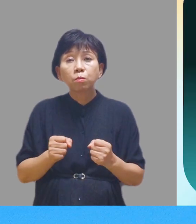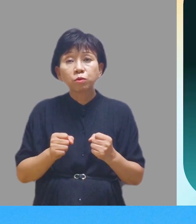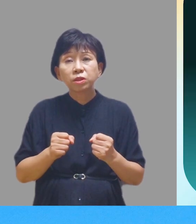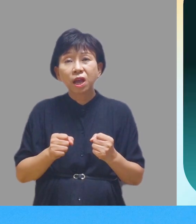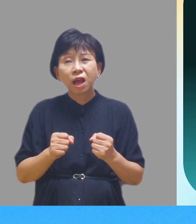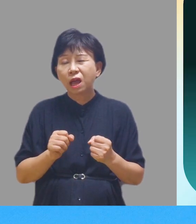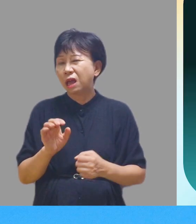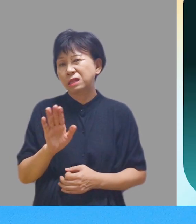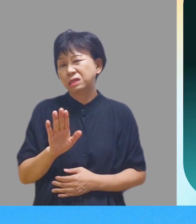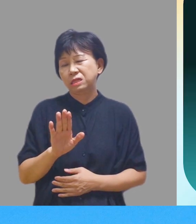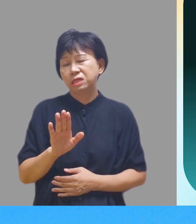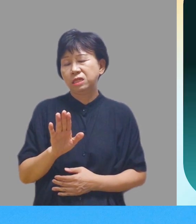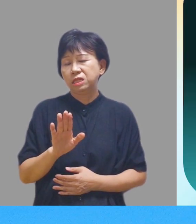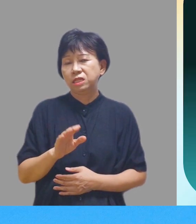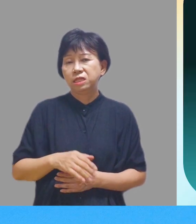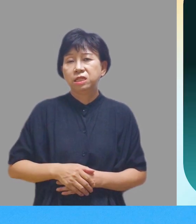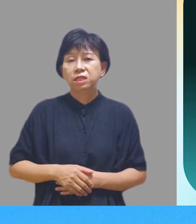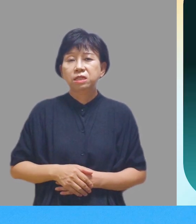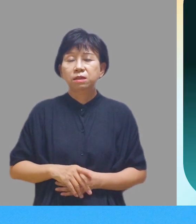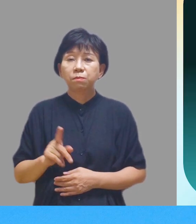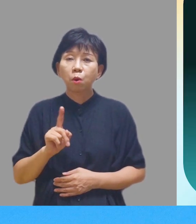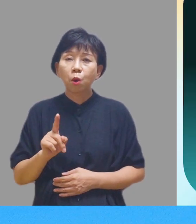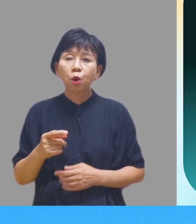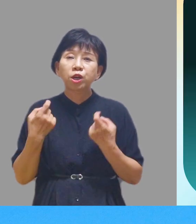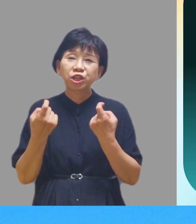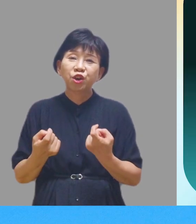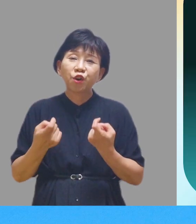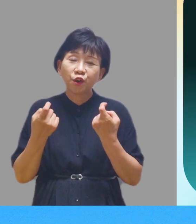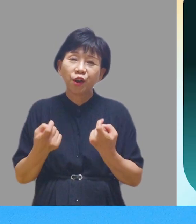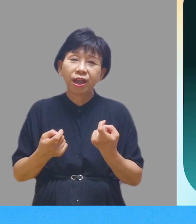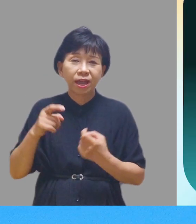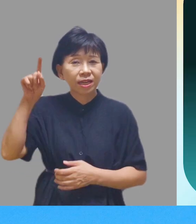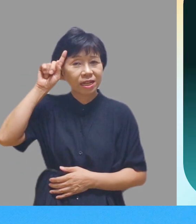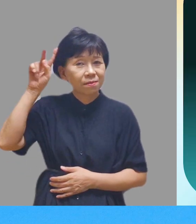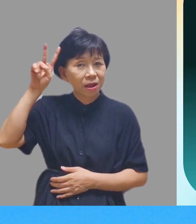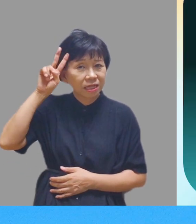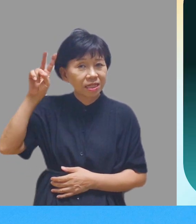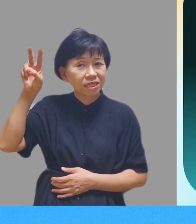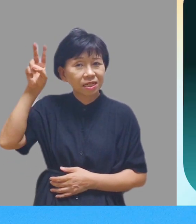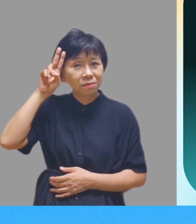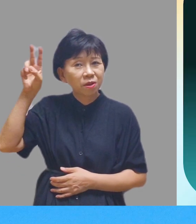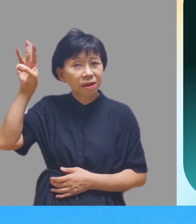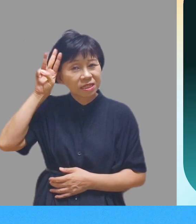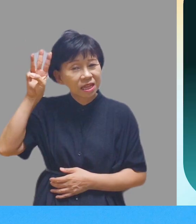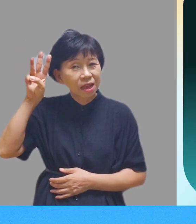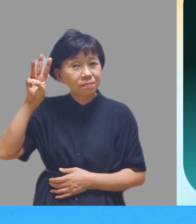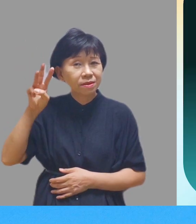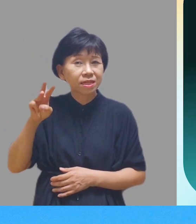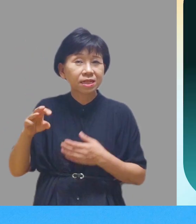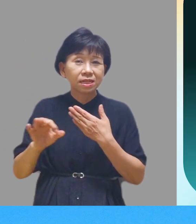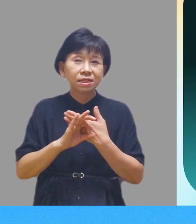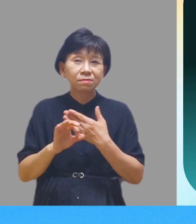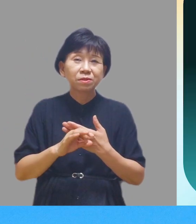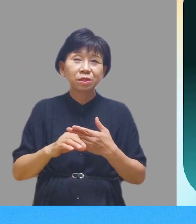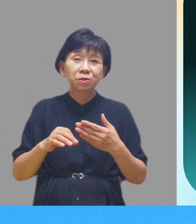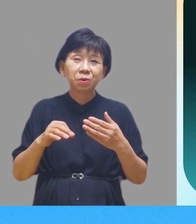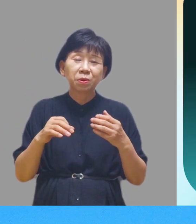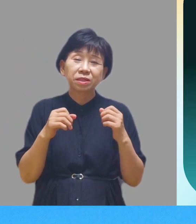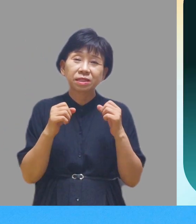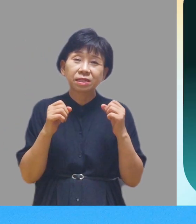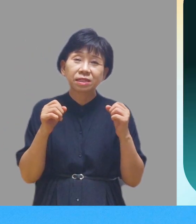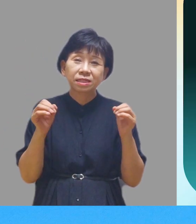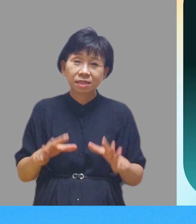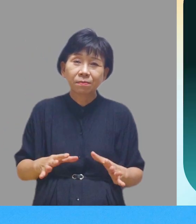아닙니다. 여기서 거하다라고 하는 것은 마치 우리가 여행을 가서 1박 2일, 2박 3일, 3박 4일 그곳에 잠시 머물다가